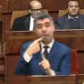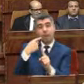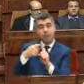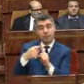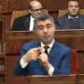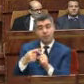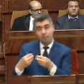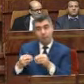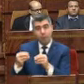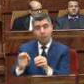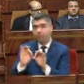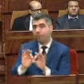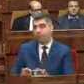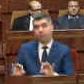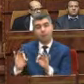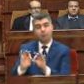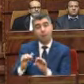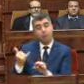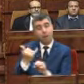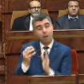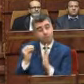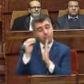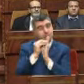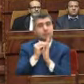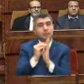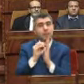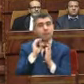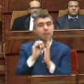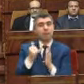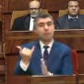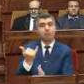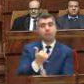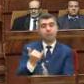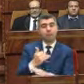تام لمدونة الدواء والصيدلة، وفي احترام